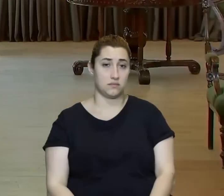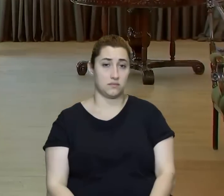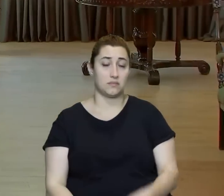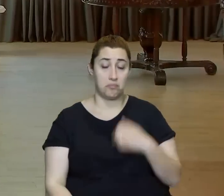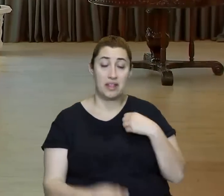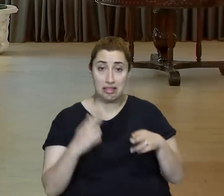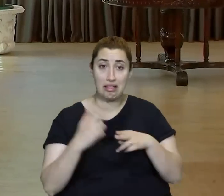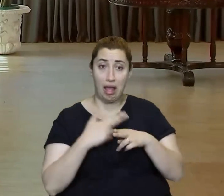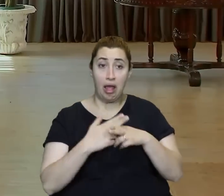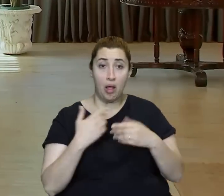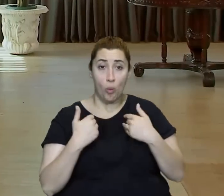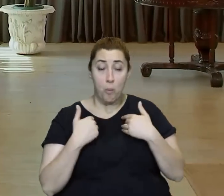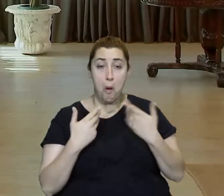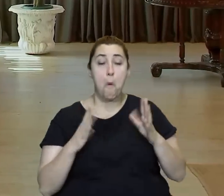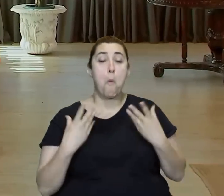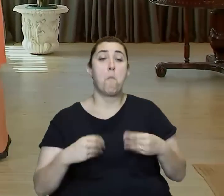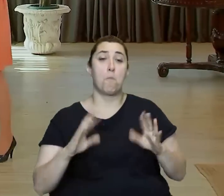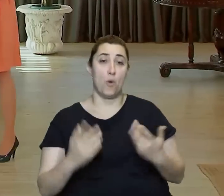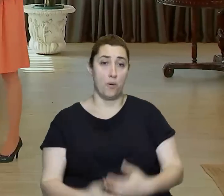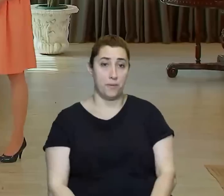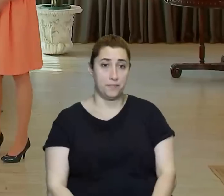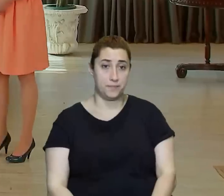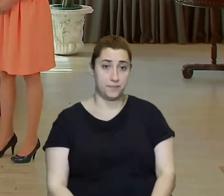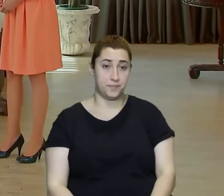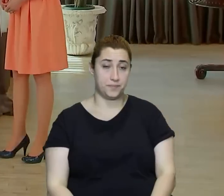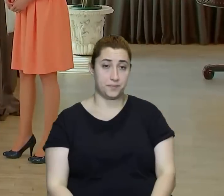Deniyorum. Deniyorum ama olmuyor.